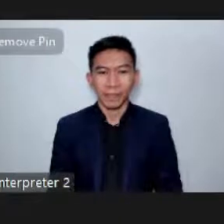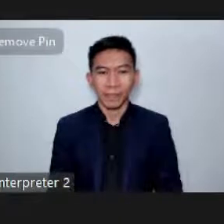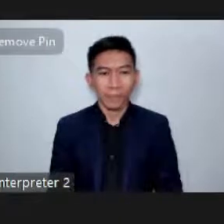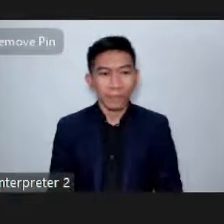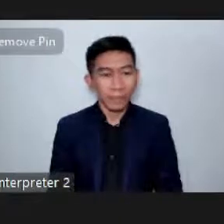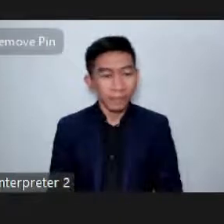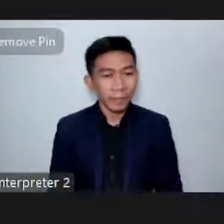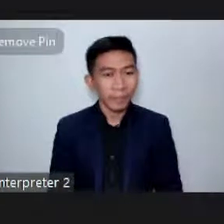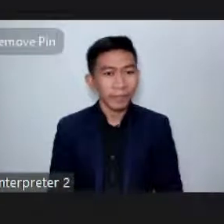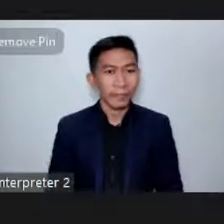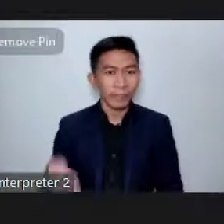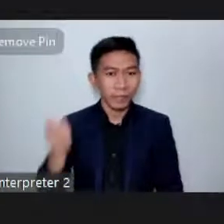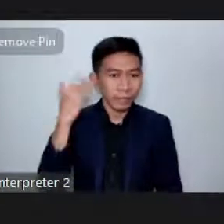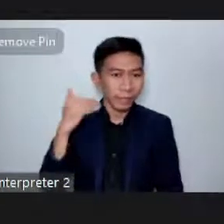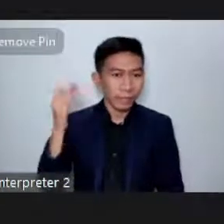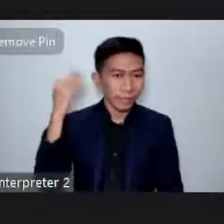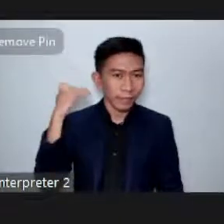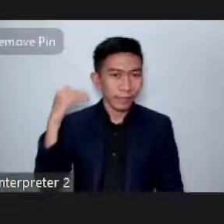Totally ang una namin